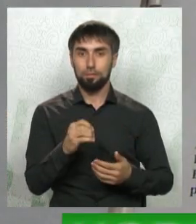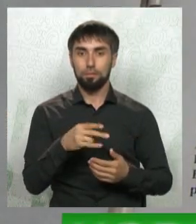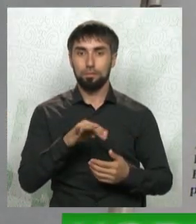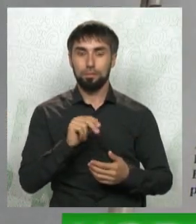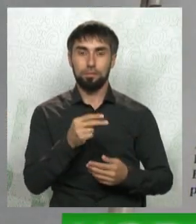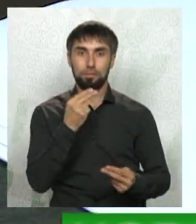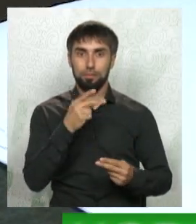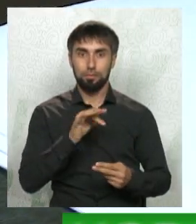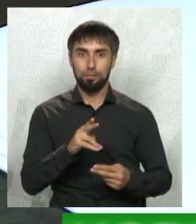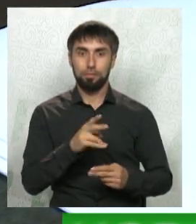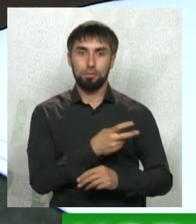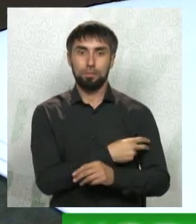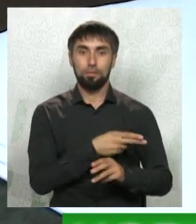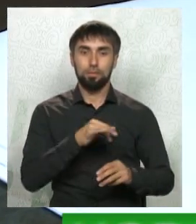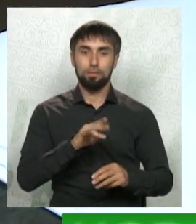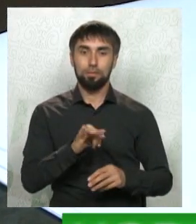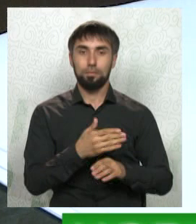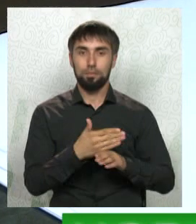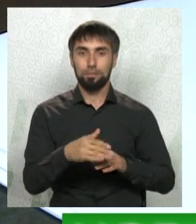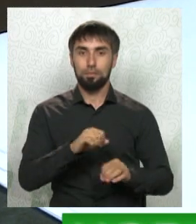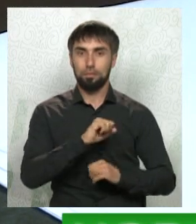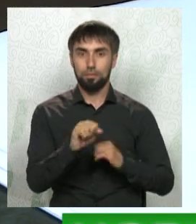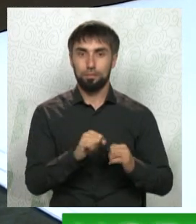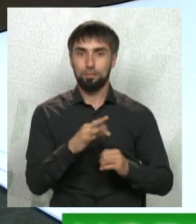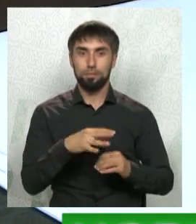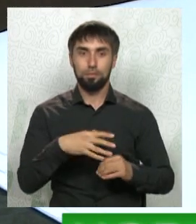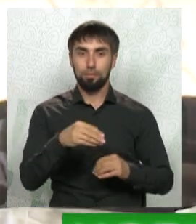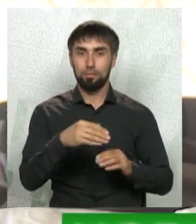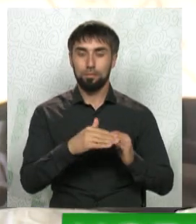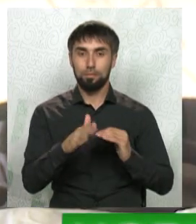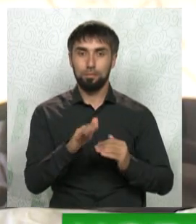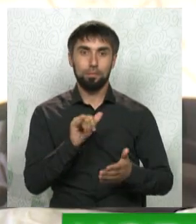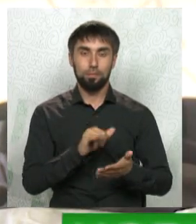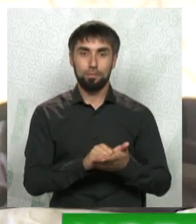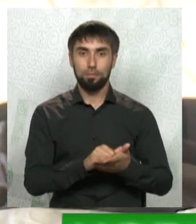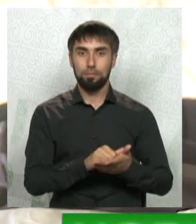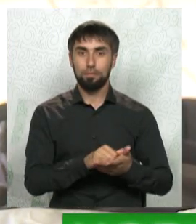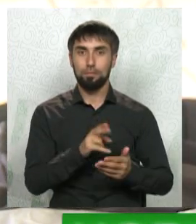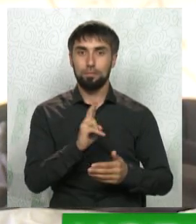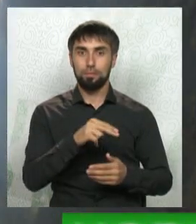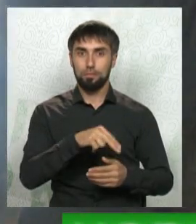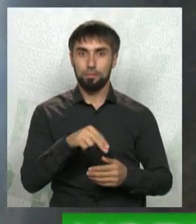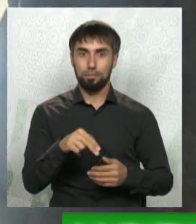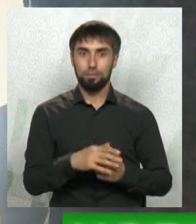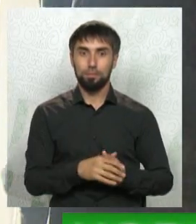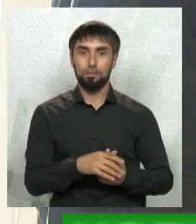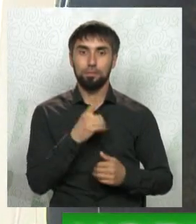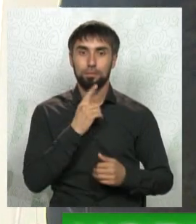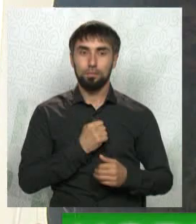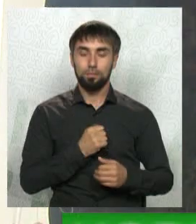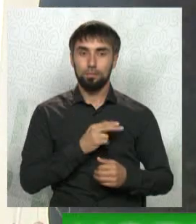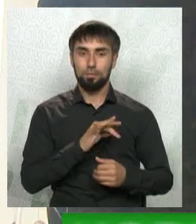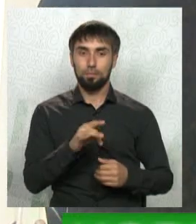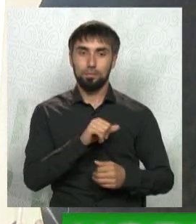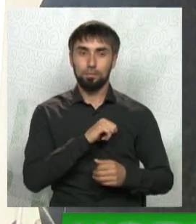парковка, пищевой блок, медпункт и даже отдельная мойка. По всей территории будут установлены контрольно-пропускные пункты. Военный комиссар